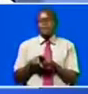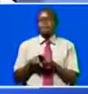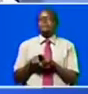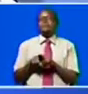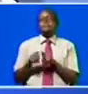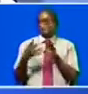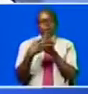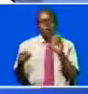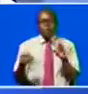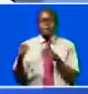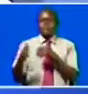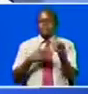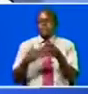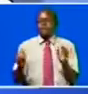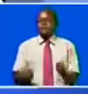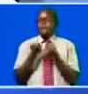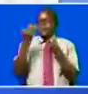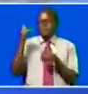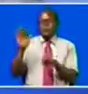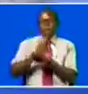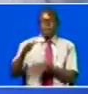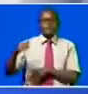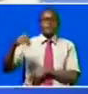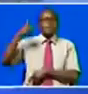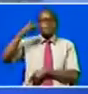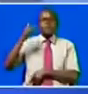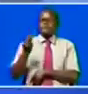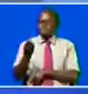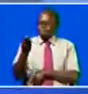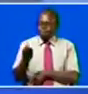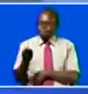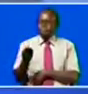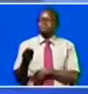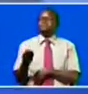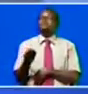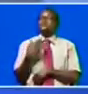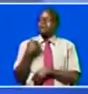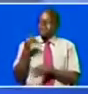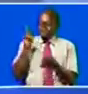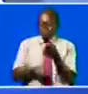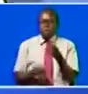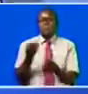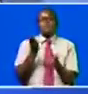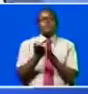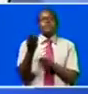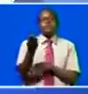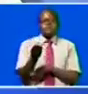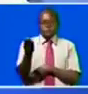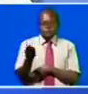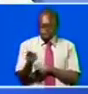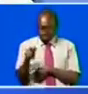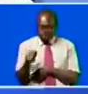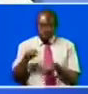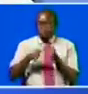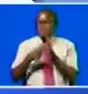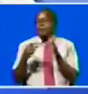baba. Manake kila kitu ni simu. Unapata mtu kwa room upstairs anatuma ujembo. Mami, I want this juni ni ya shuleni, na mama kwa nyumba. Manake